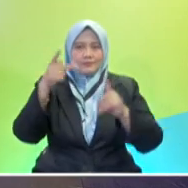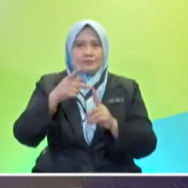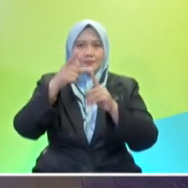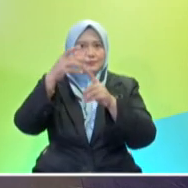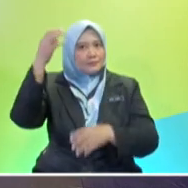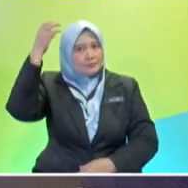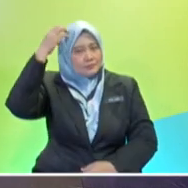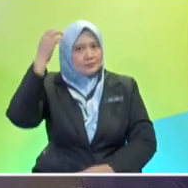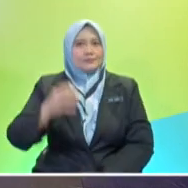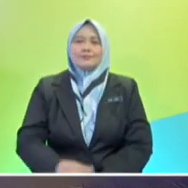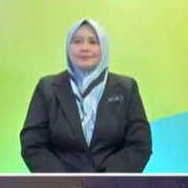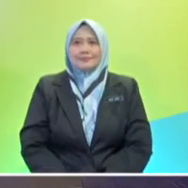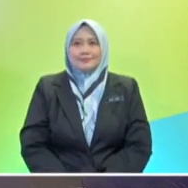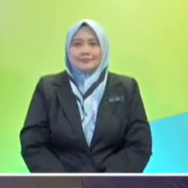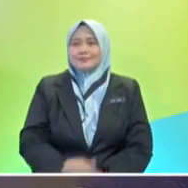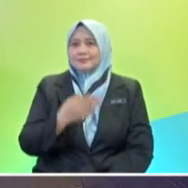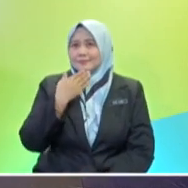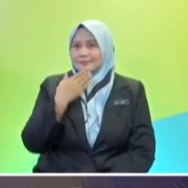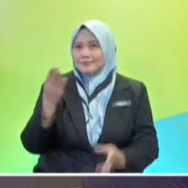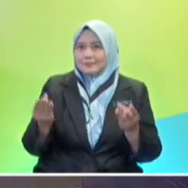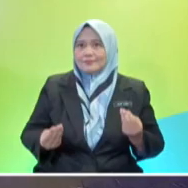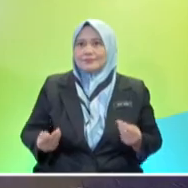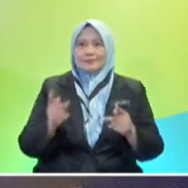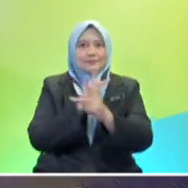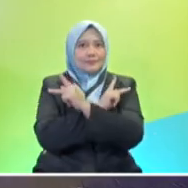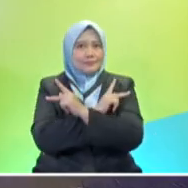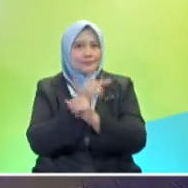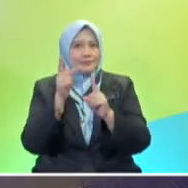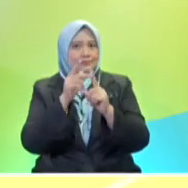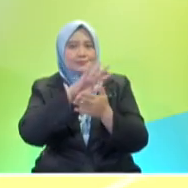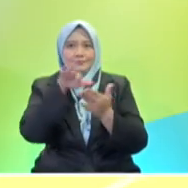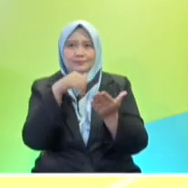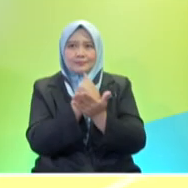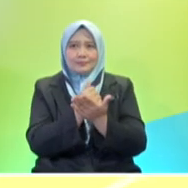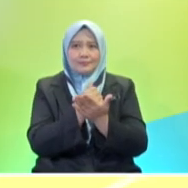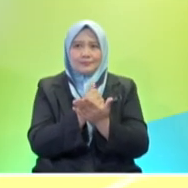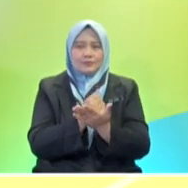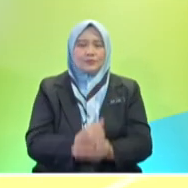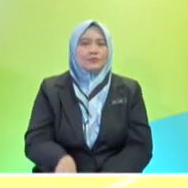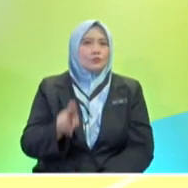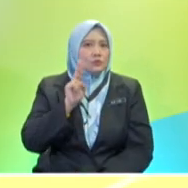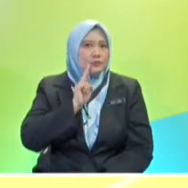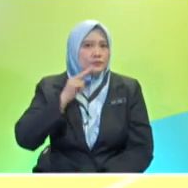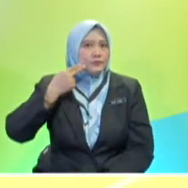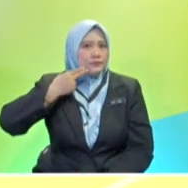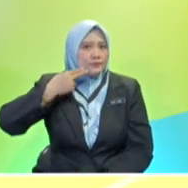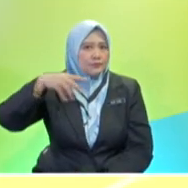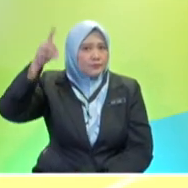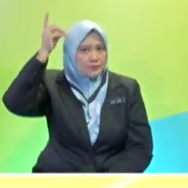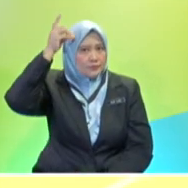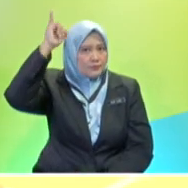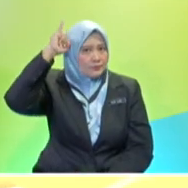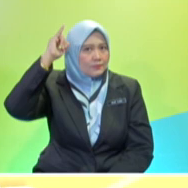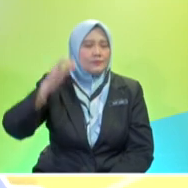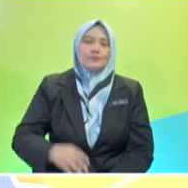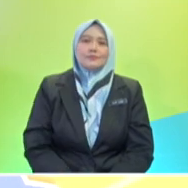Shah Alam Selangor. Terima kasih murid-murid kita hari ini. Kita ada Umaira, kita ada Irfan, kita ada Hanan dan juga Dayan. Terima